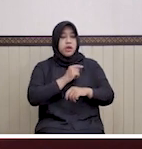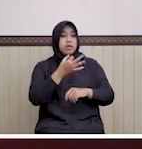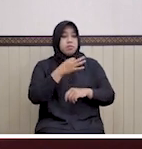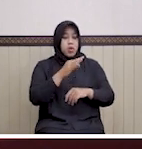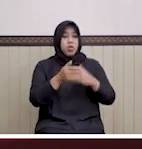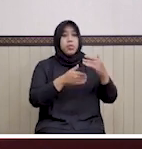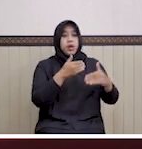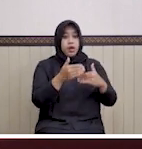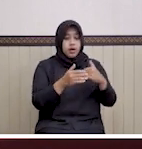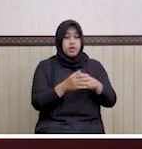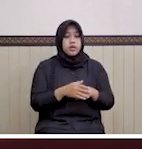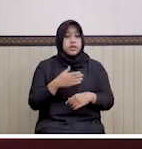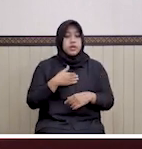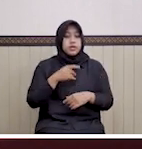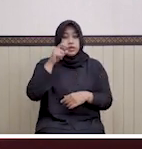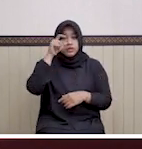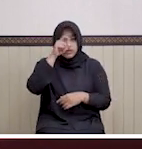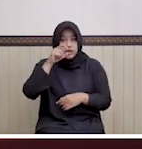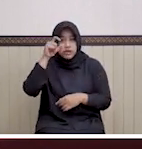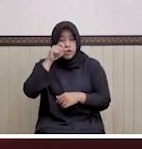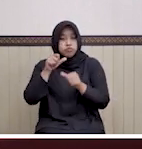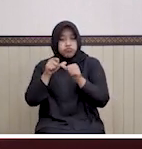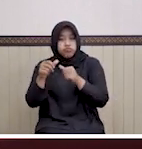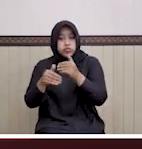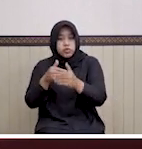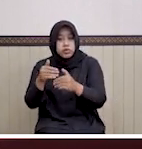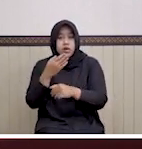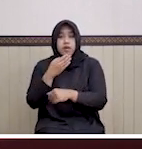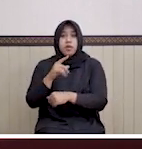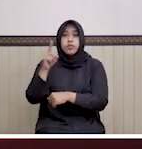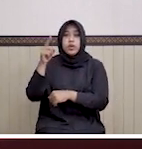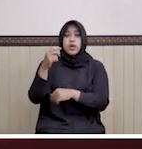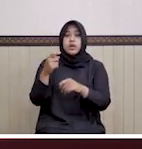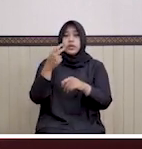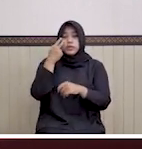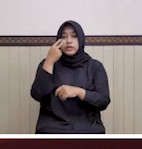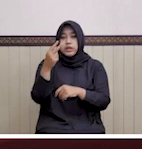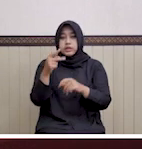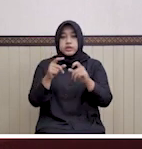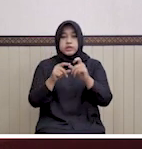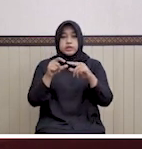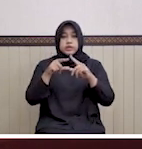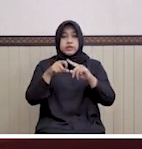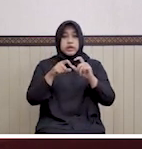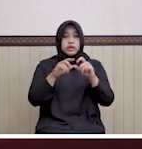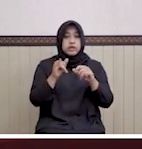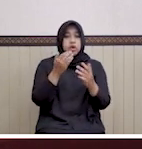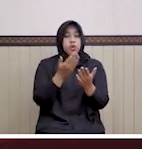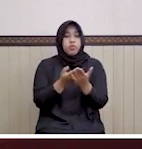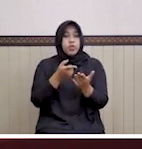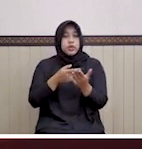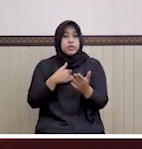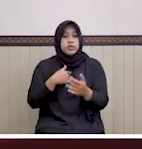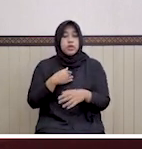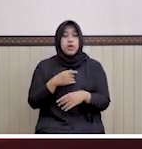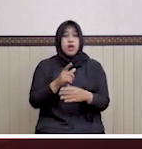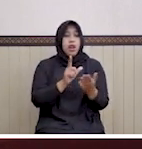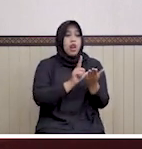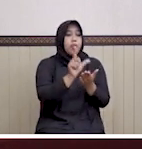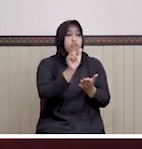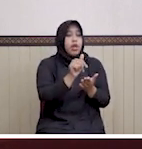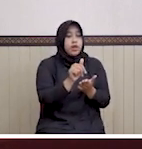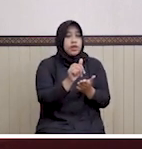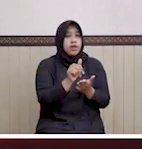saya cari-cari terus itu Hamzah saksi bukti Ada saya serius lapor Agi